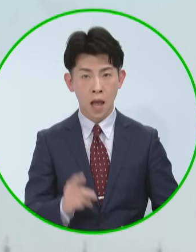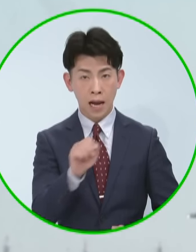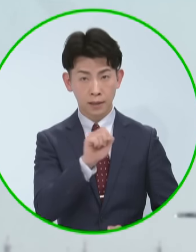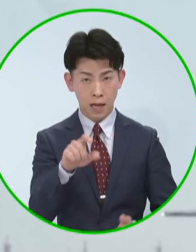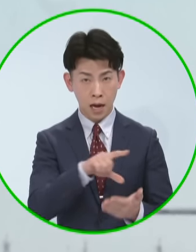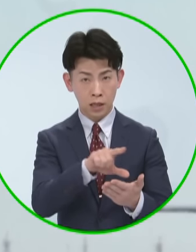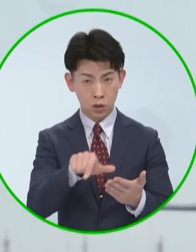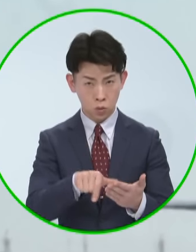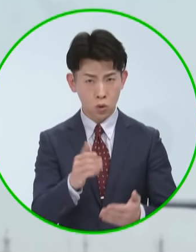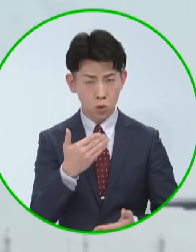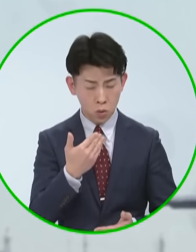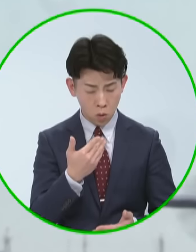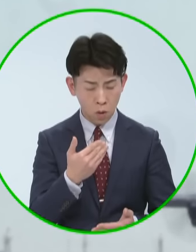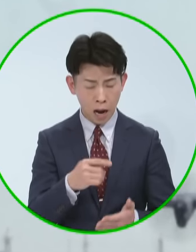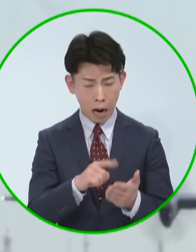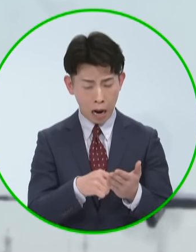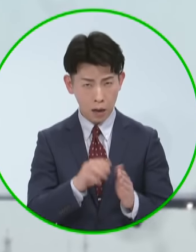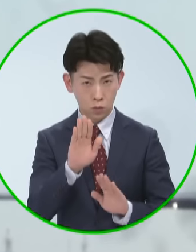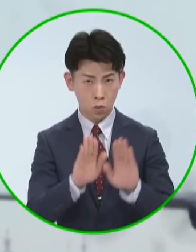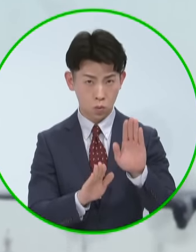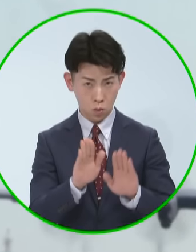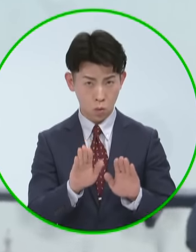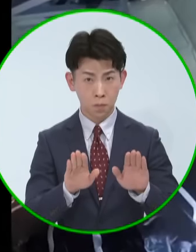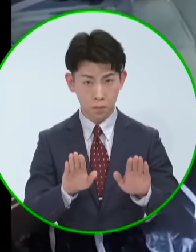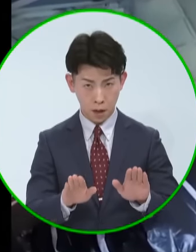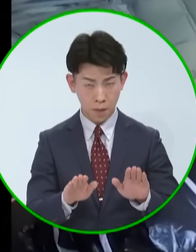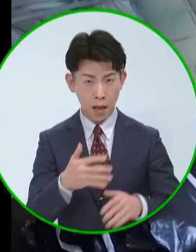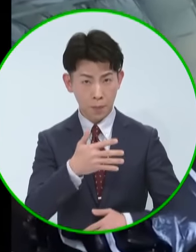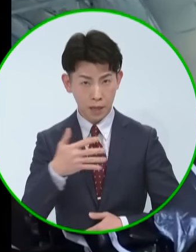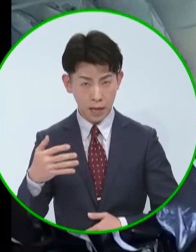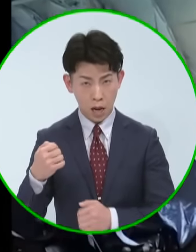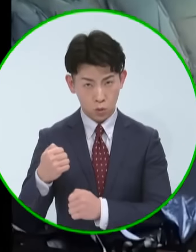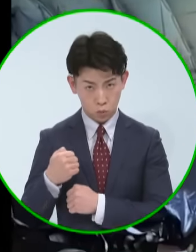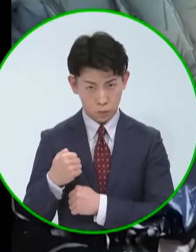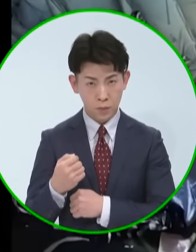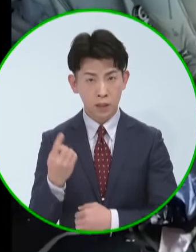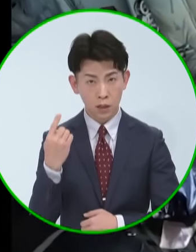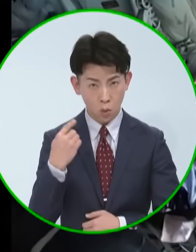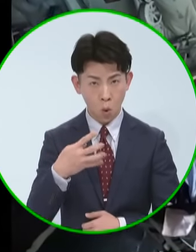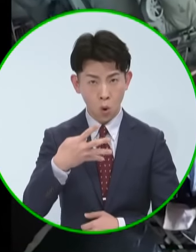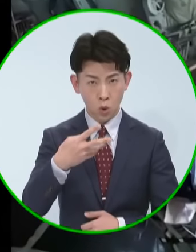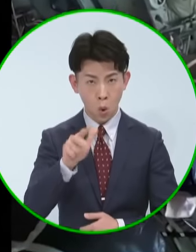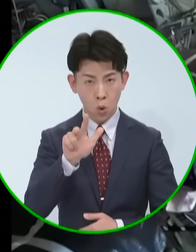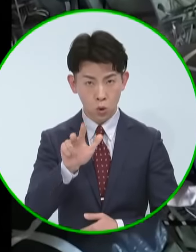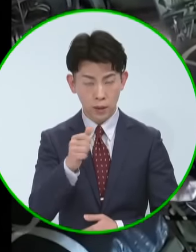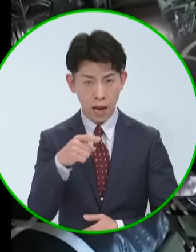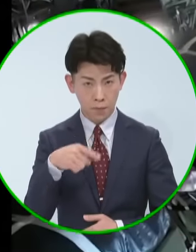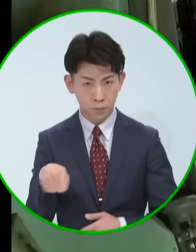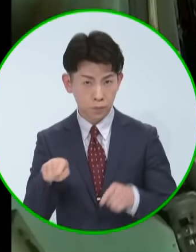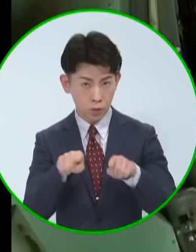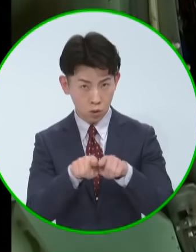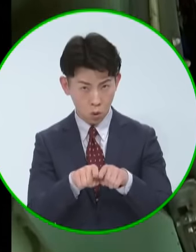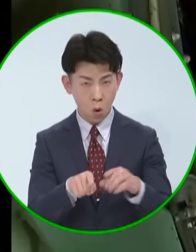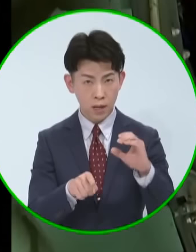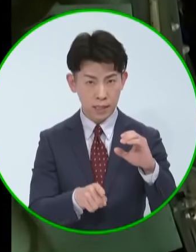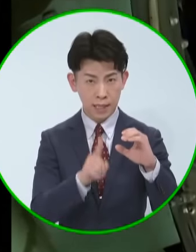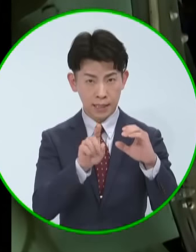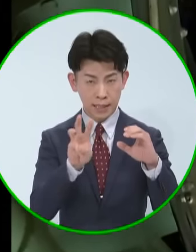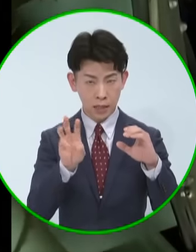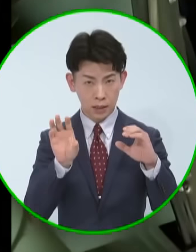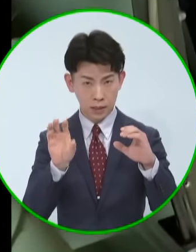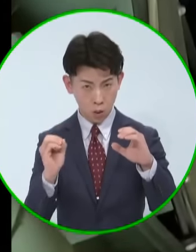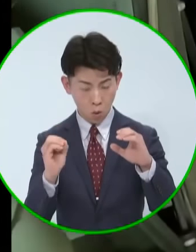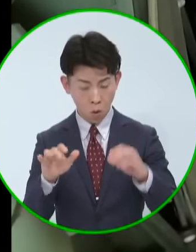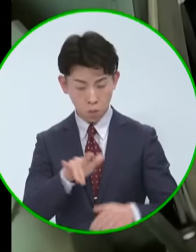ガザで食料不足が深刻化する中、アメリカ軍は2日、ヨルダン空軍と協力し、